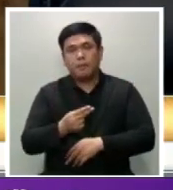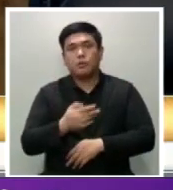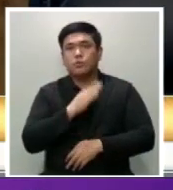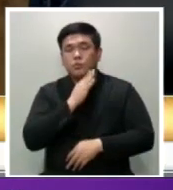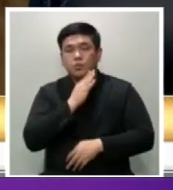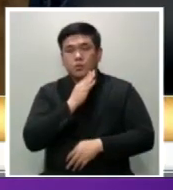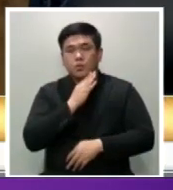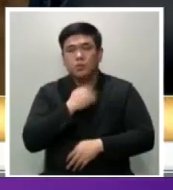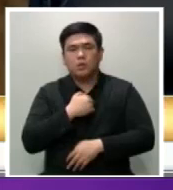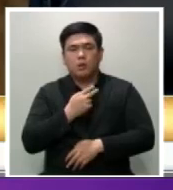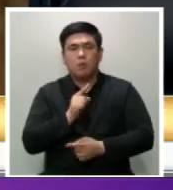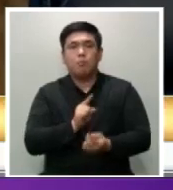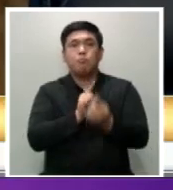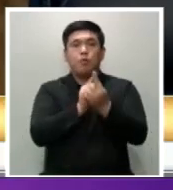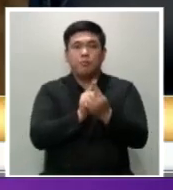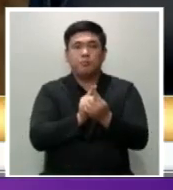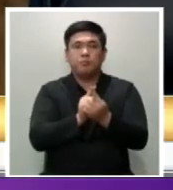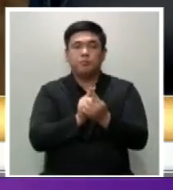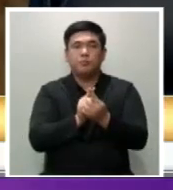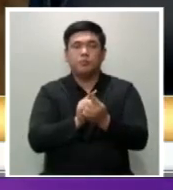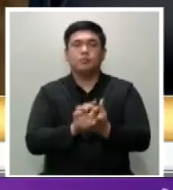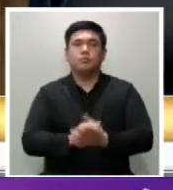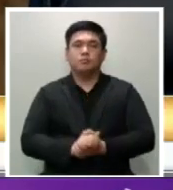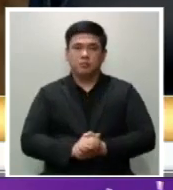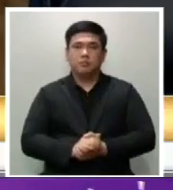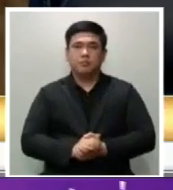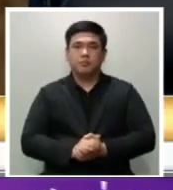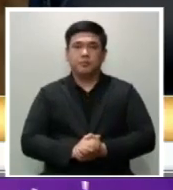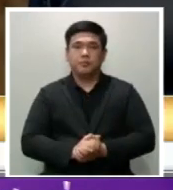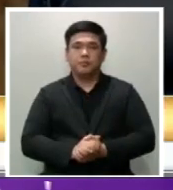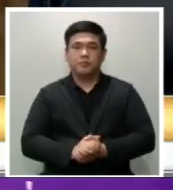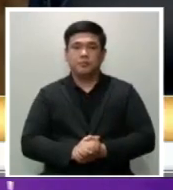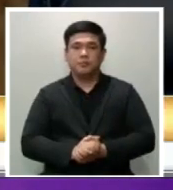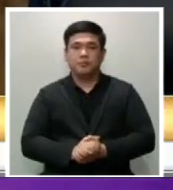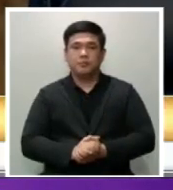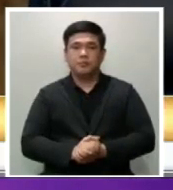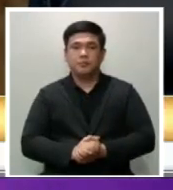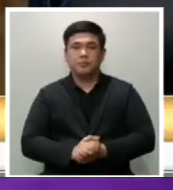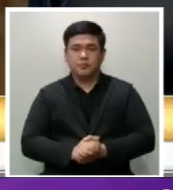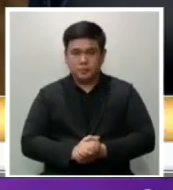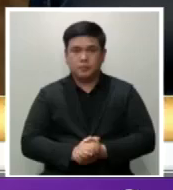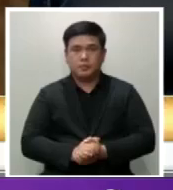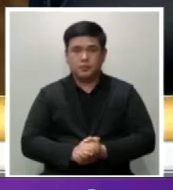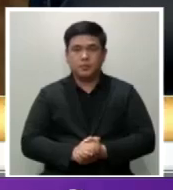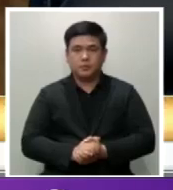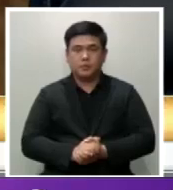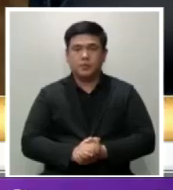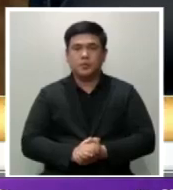จากนั้นก็บังเกิดเป็นคดีขึ้นท่านประธานครับคดีที่เกิ